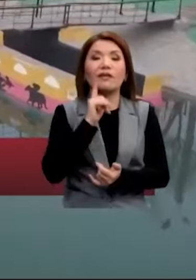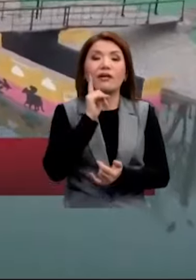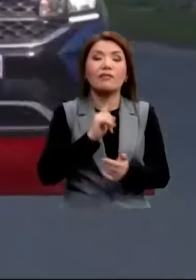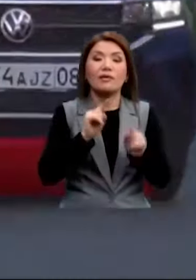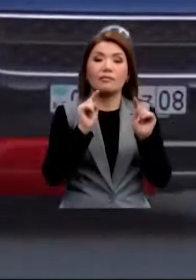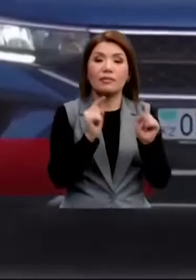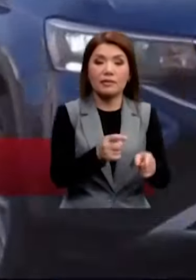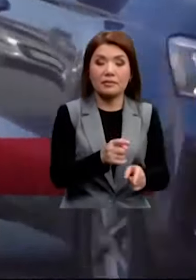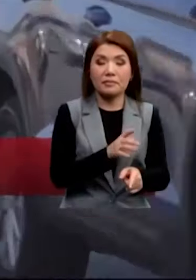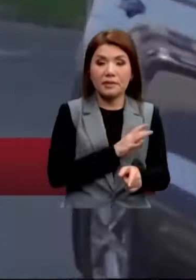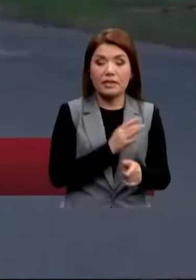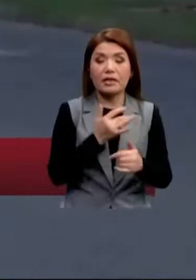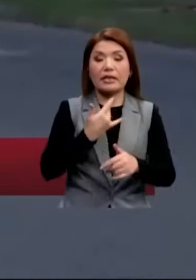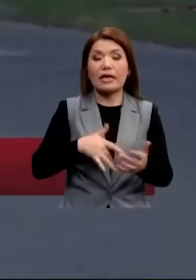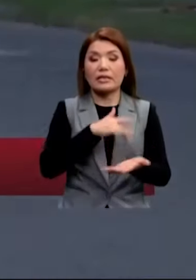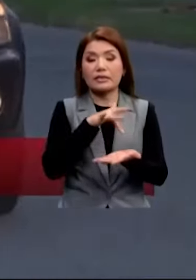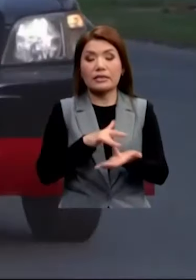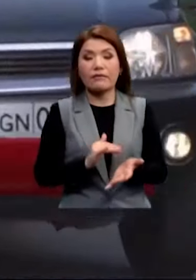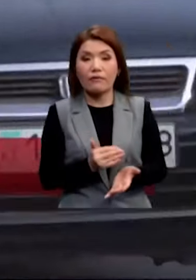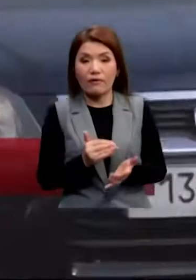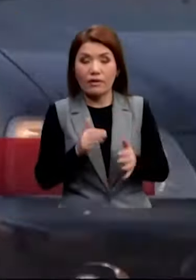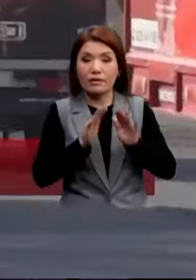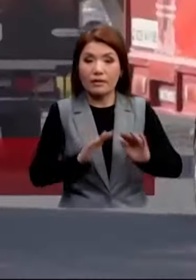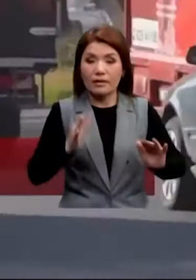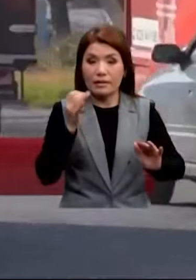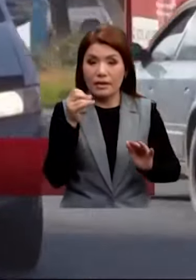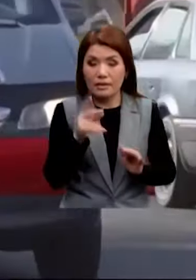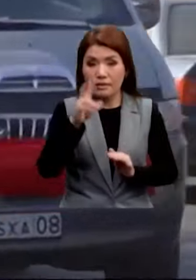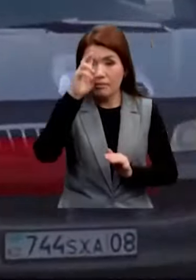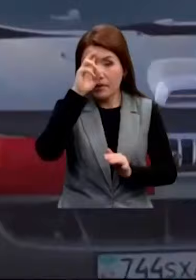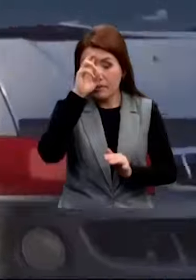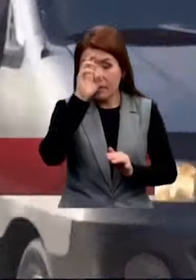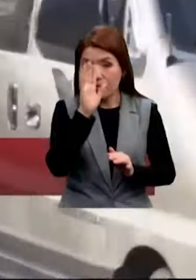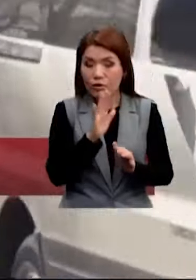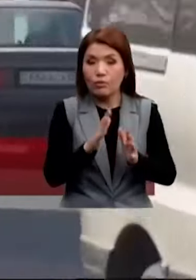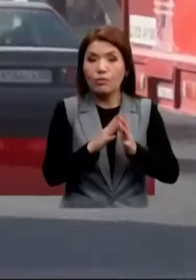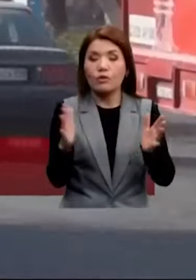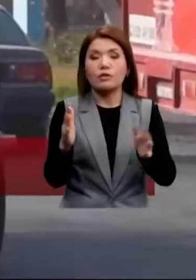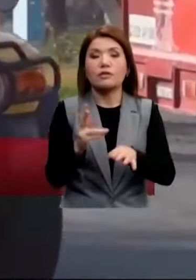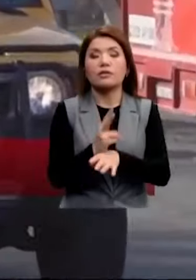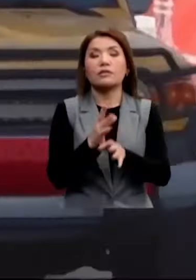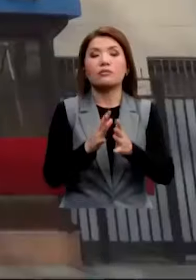Казыр күдүктү уакытча устоо изоляторуна алынды. Айта кетейин, таразда жеке менчик сипаттагы бала бакша мамлекеттиктен көрө 2 эсе көп.